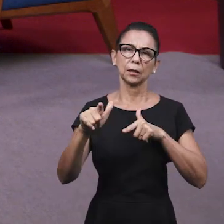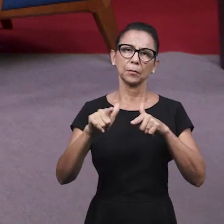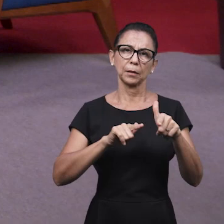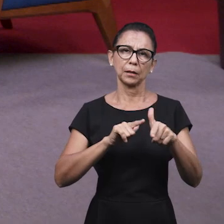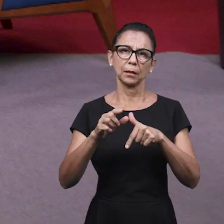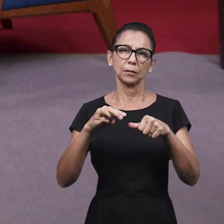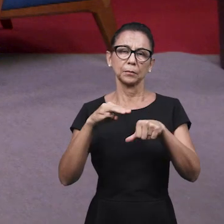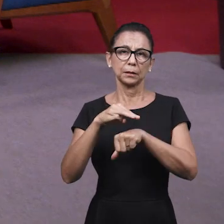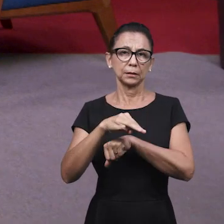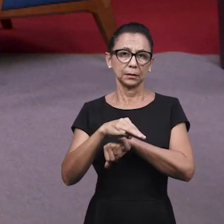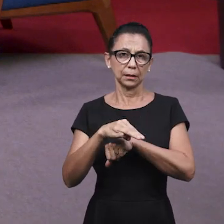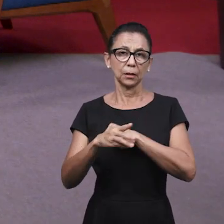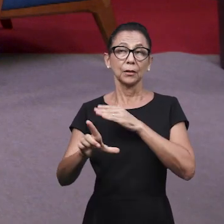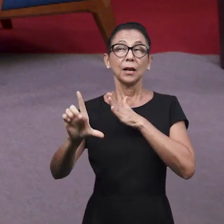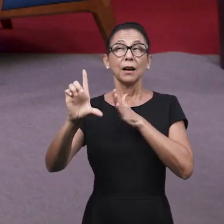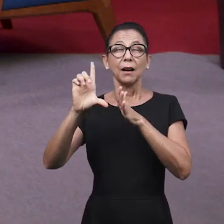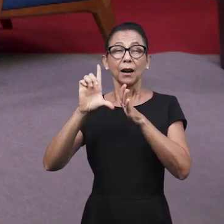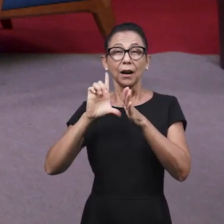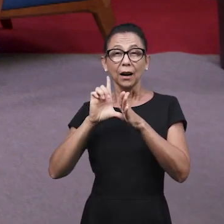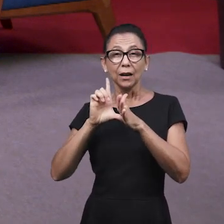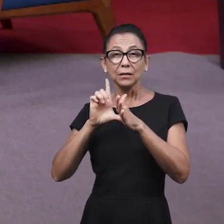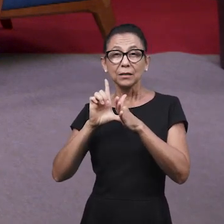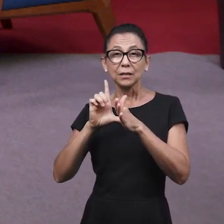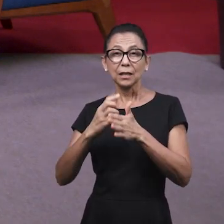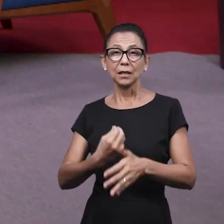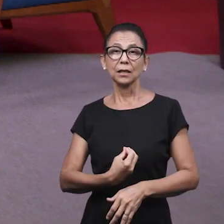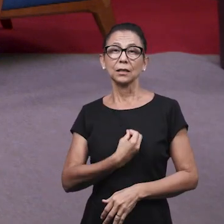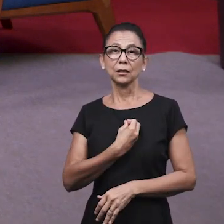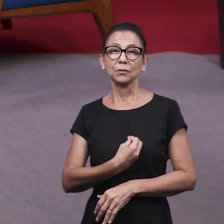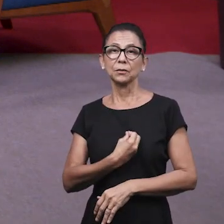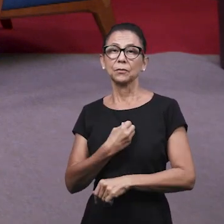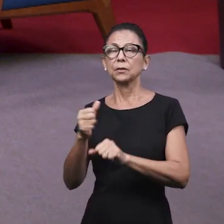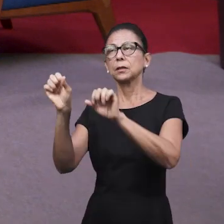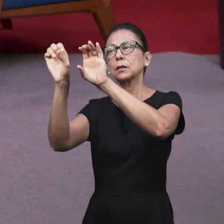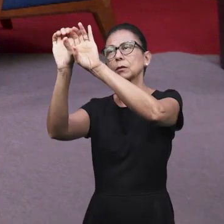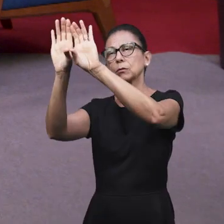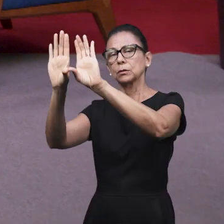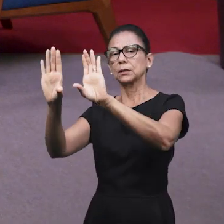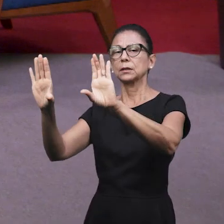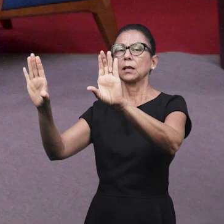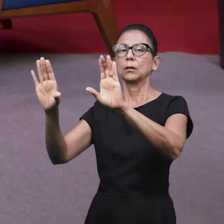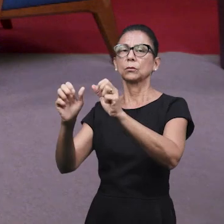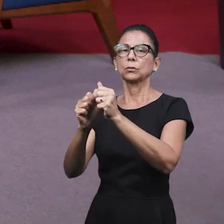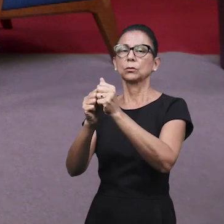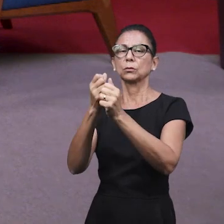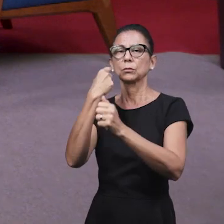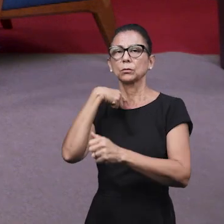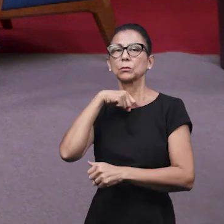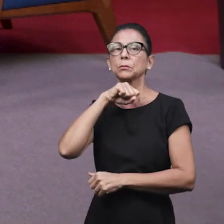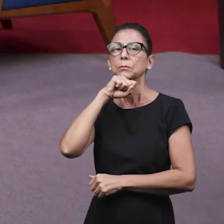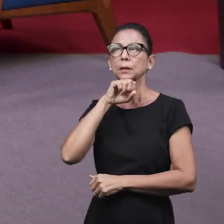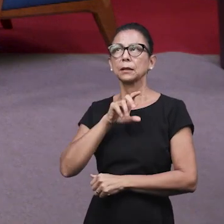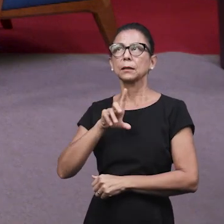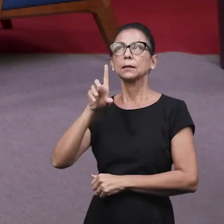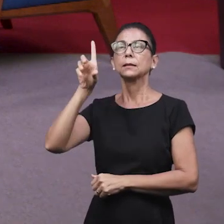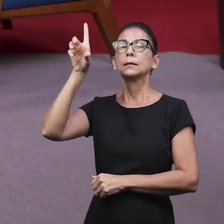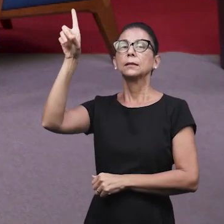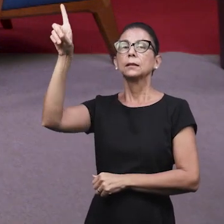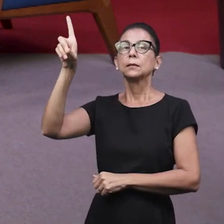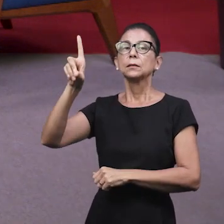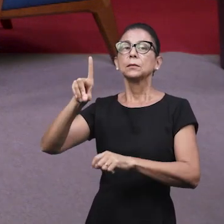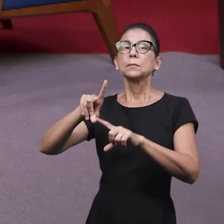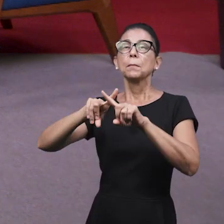au ciel avec le Père. Mais il a laissé sa gloire, il est venu à ce monde